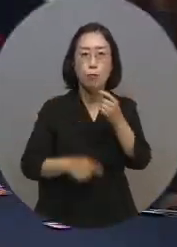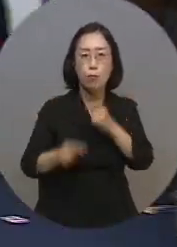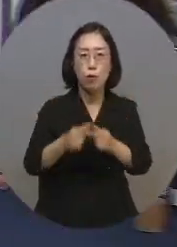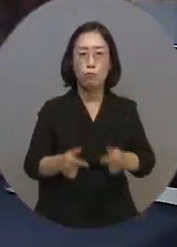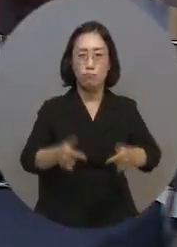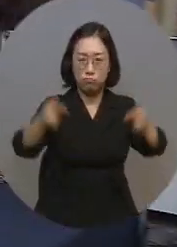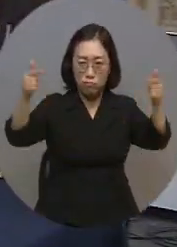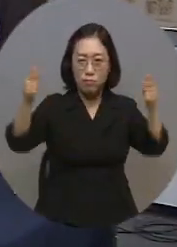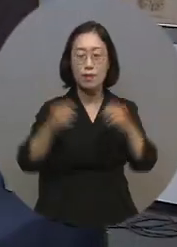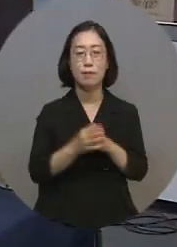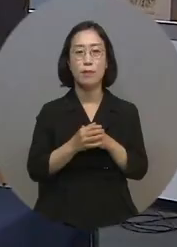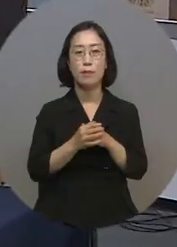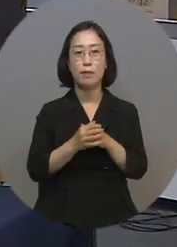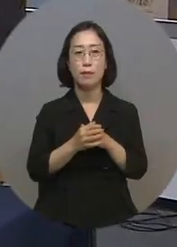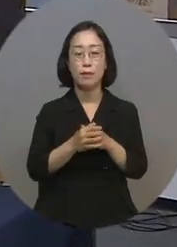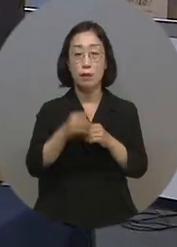넓혔습니다.